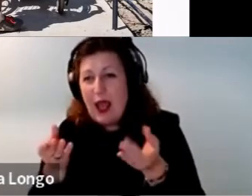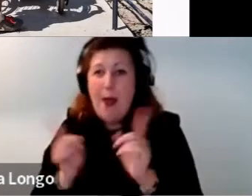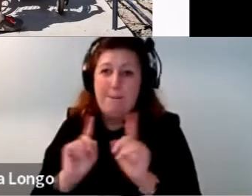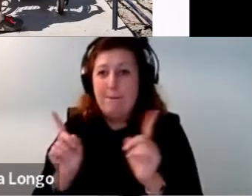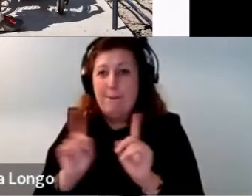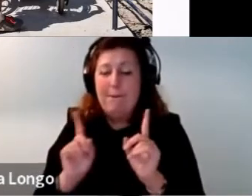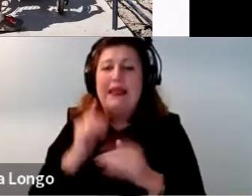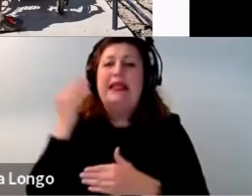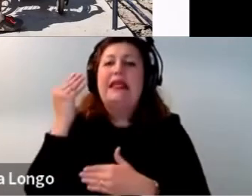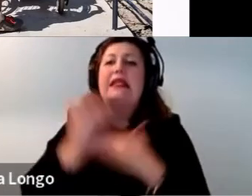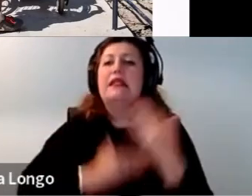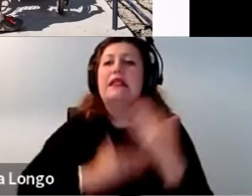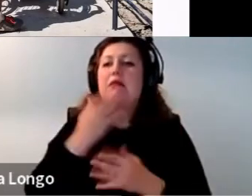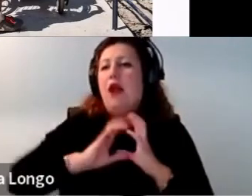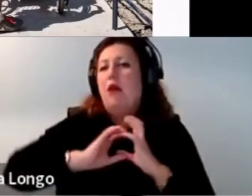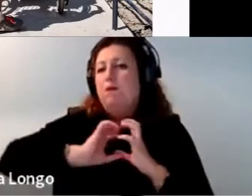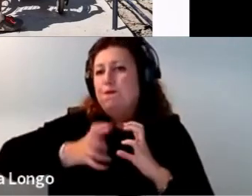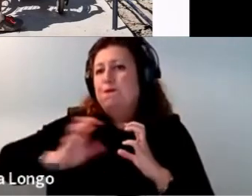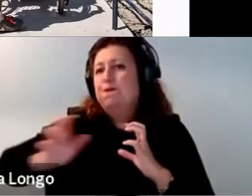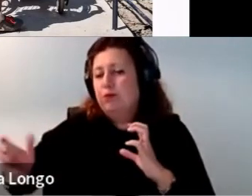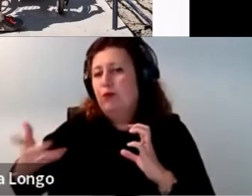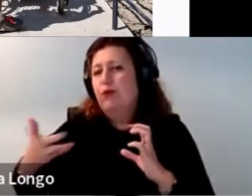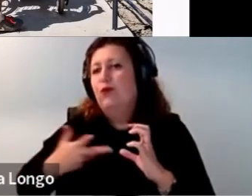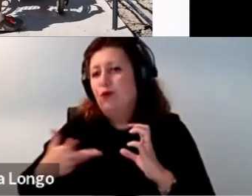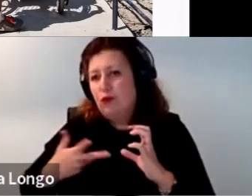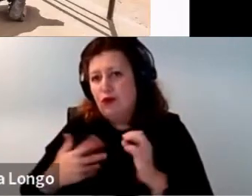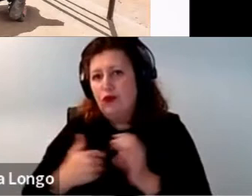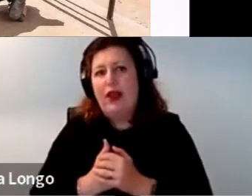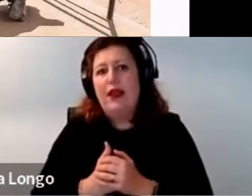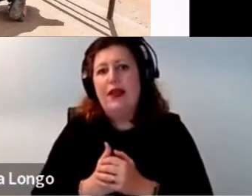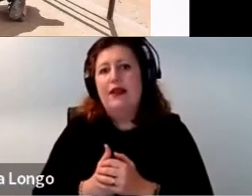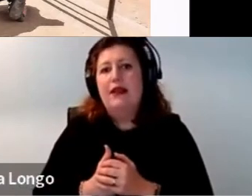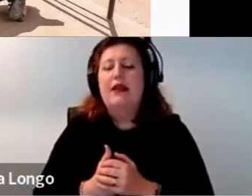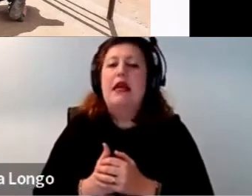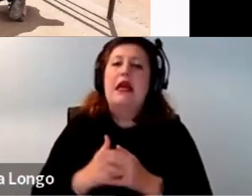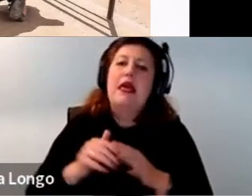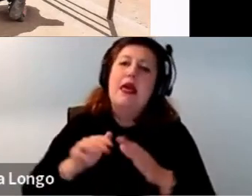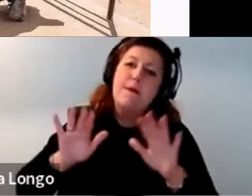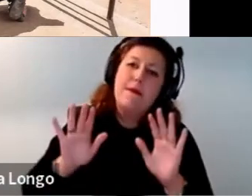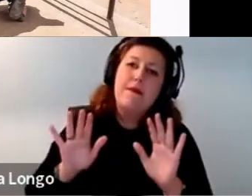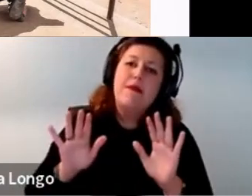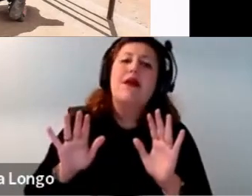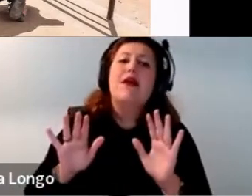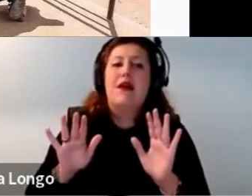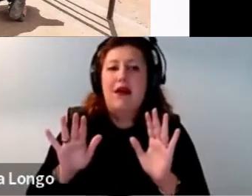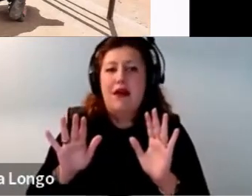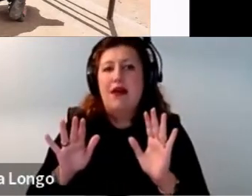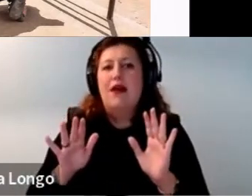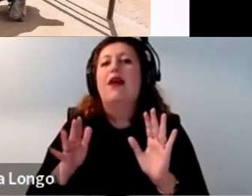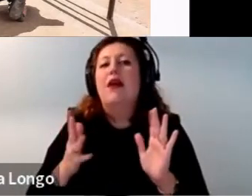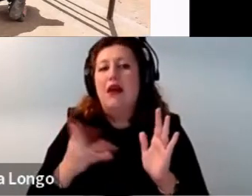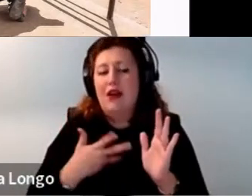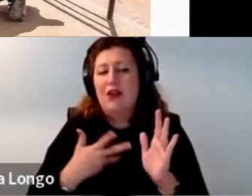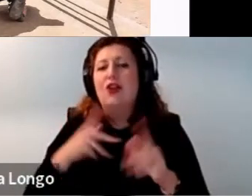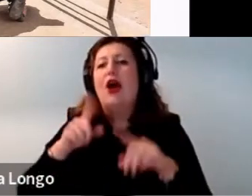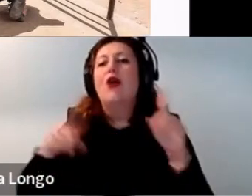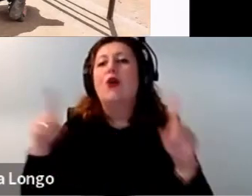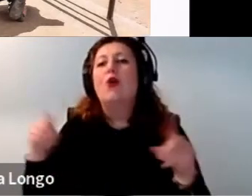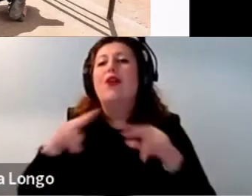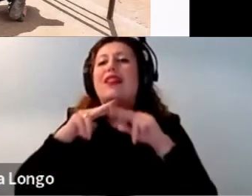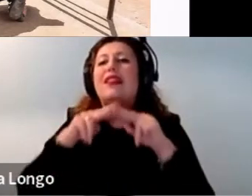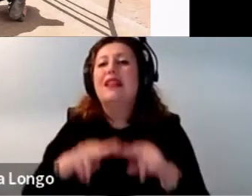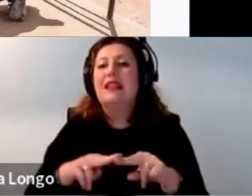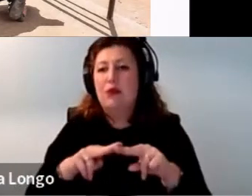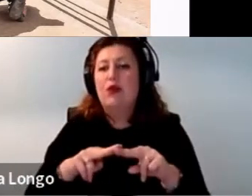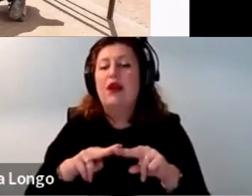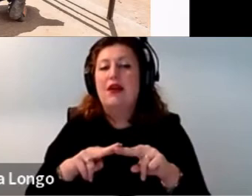di disabilità, perché anche lì per me campo minato, però abbiamo visto anche attraverso delle testimonianze fatte quando